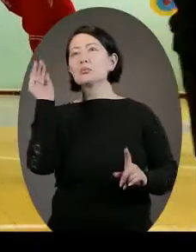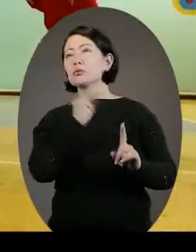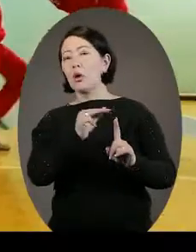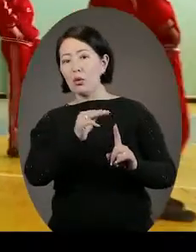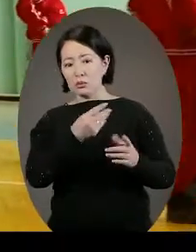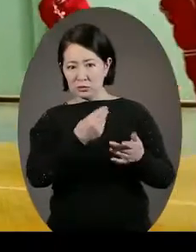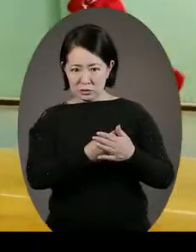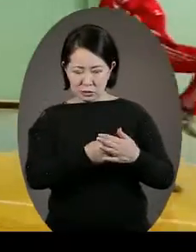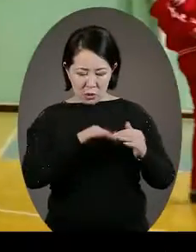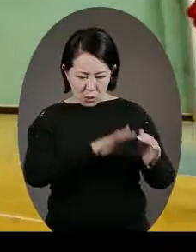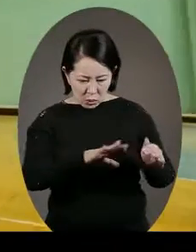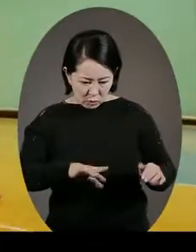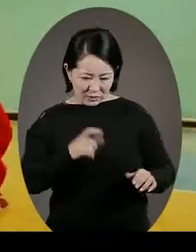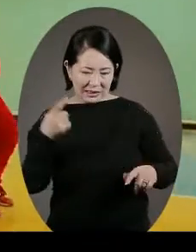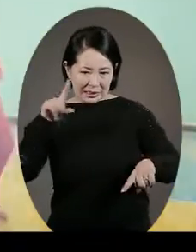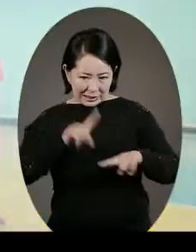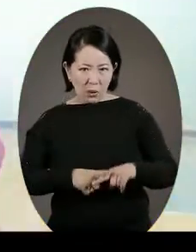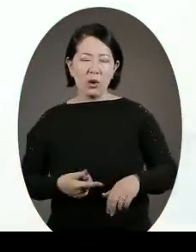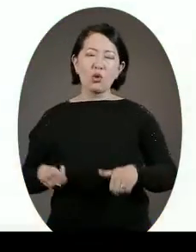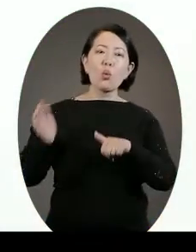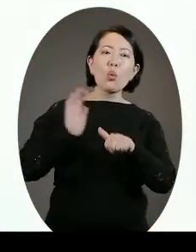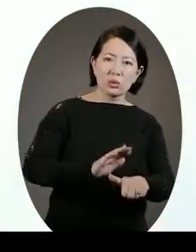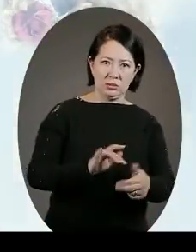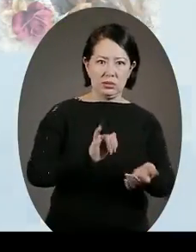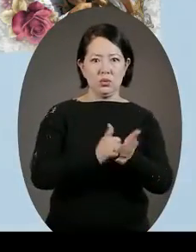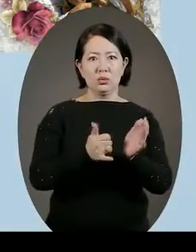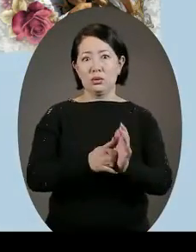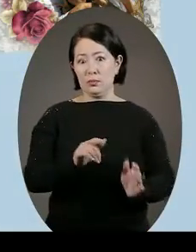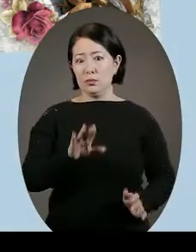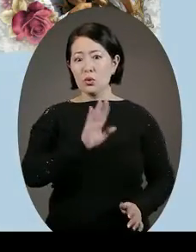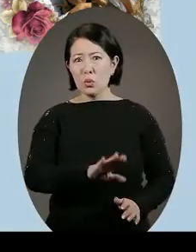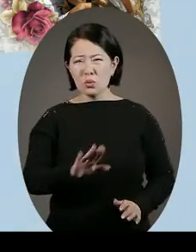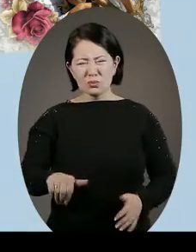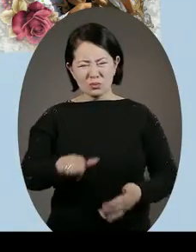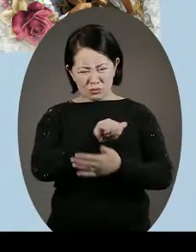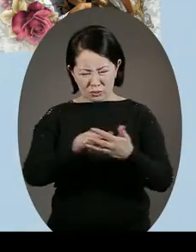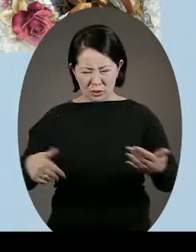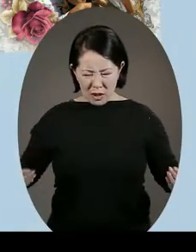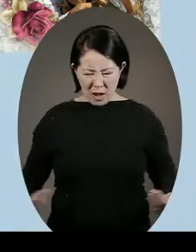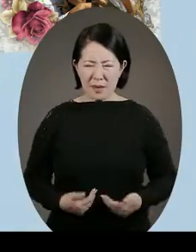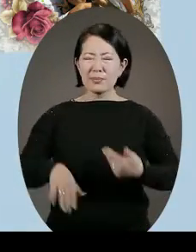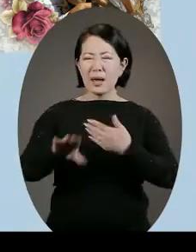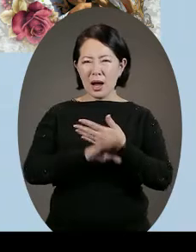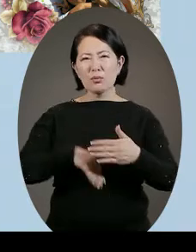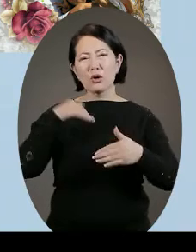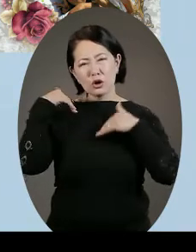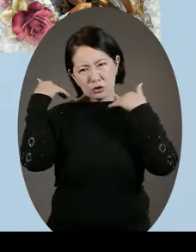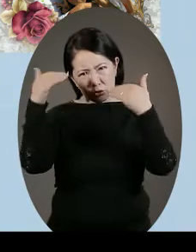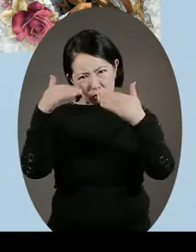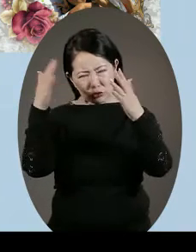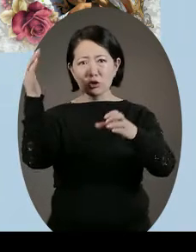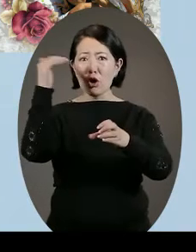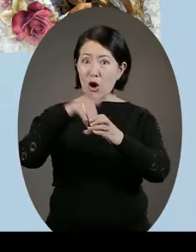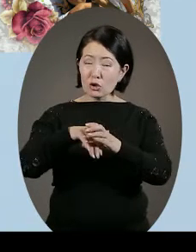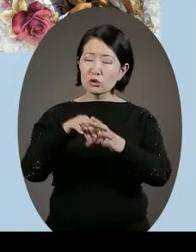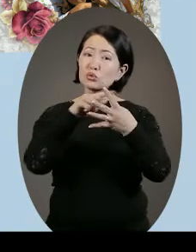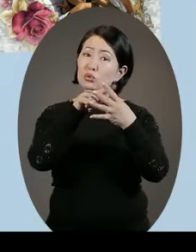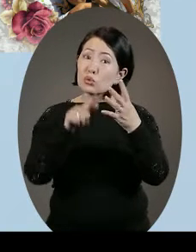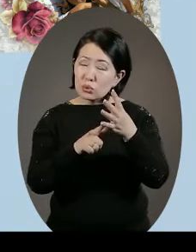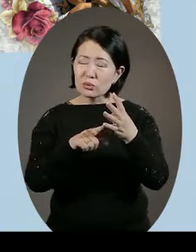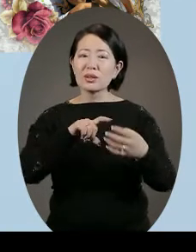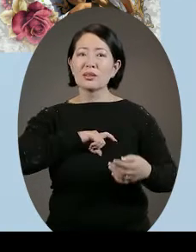ч бас хүүхдийг давхар хүчирхийлэгч болж хувирна. Хүүхэд бүхэн амьдрах, хамгаалуулах, хөгжих, оролцох гэсэн дөрвөн бүлэг